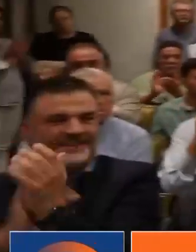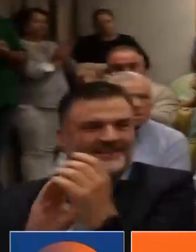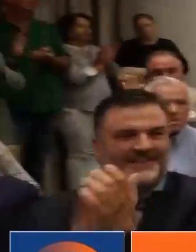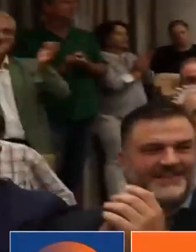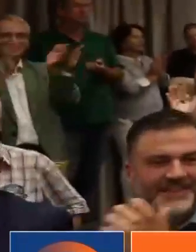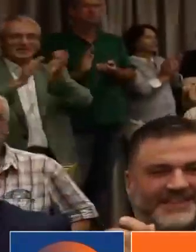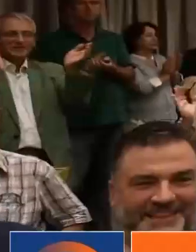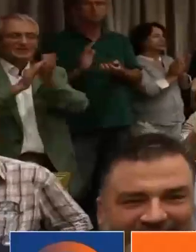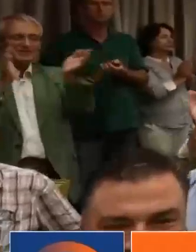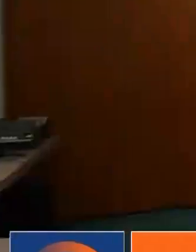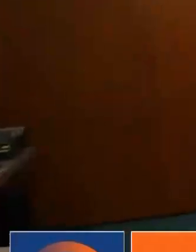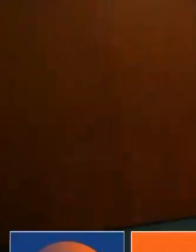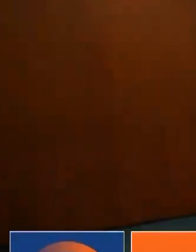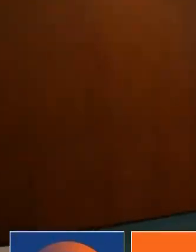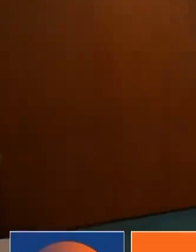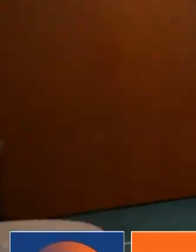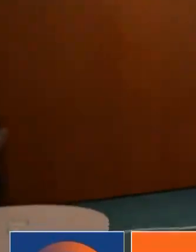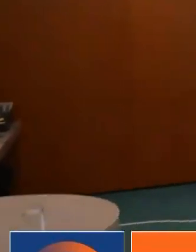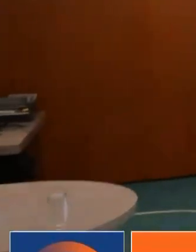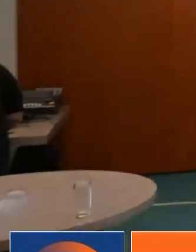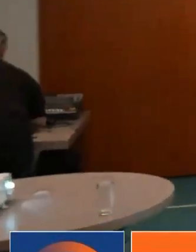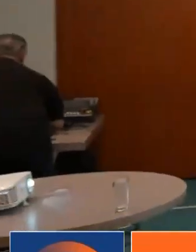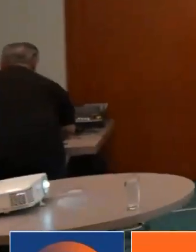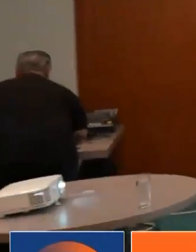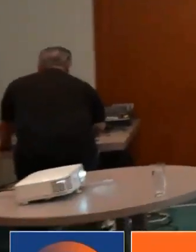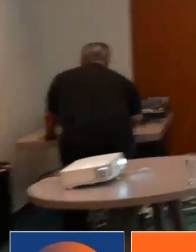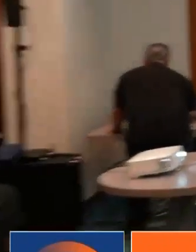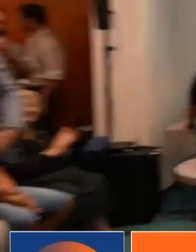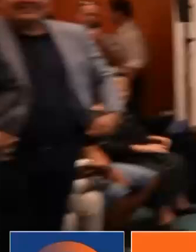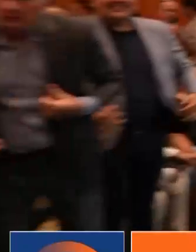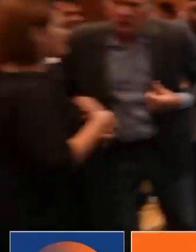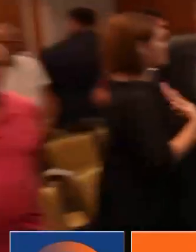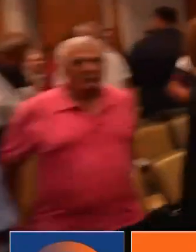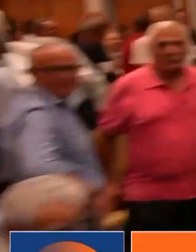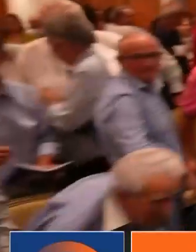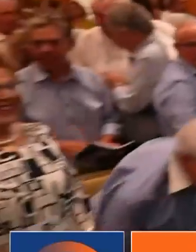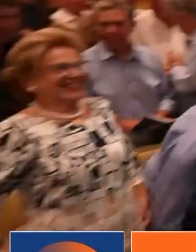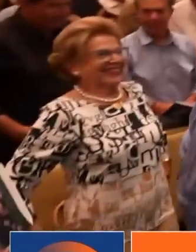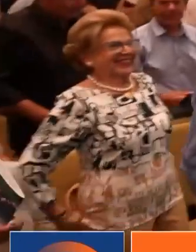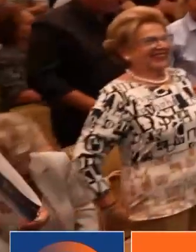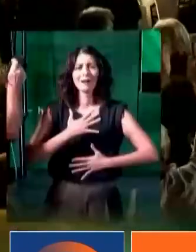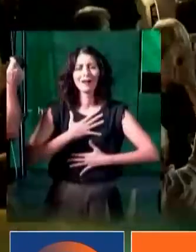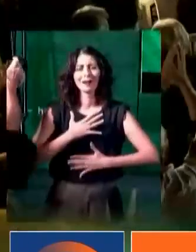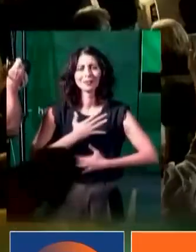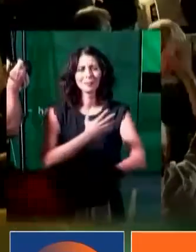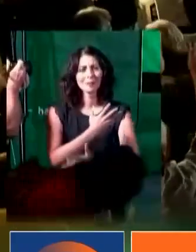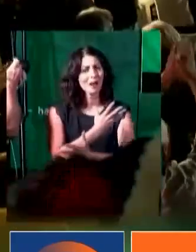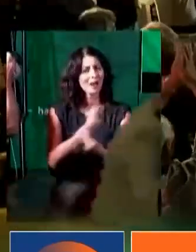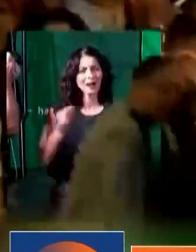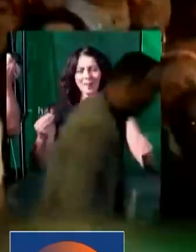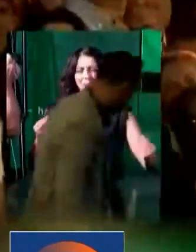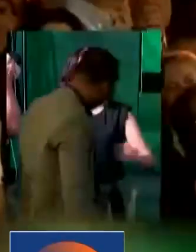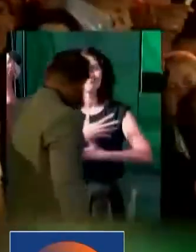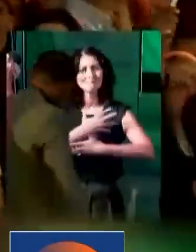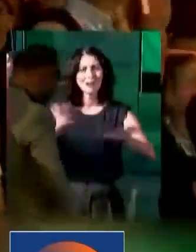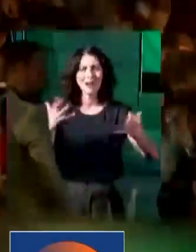της. Πάμε λοιπόν να πέσει δεξιά και να φέρουμε τον Πασόκ που αγαπήσαμε πάλι στην εξουσία. Είναι μεγάλη χαρά